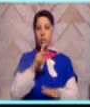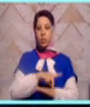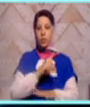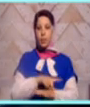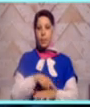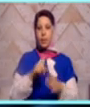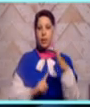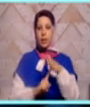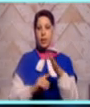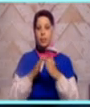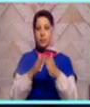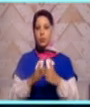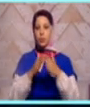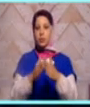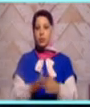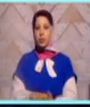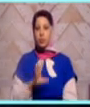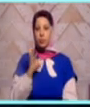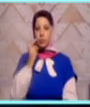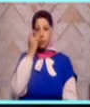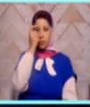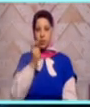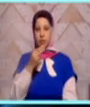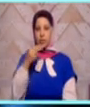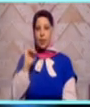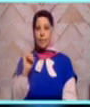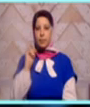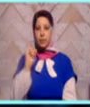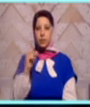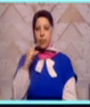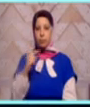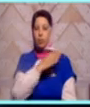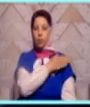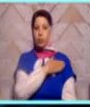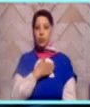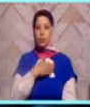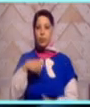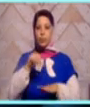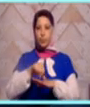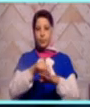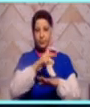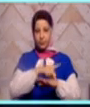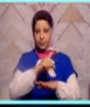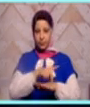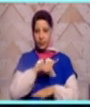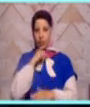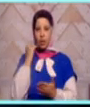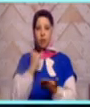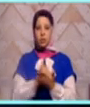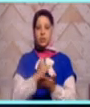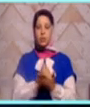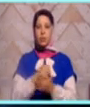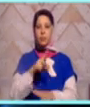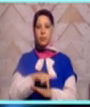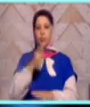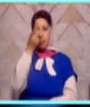خلال الساده زملاء عميد الكليه واعضاء كليه الطب الاطباء المتخصصين في امراض القلب